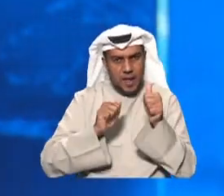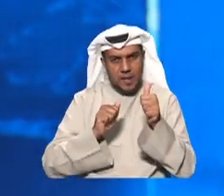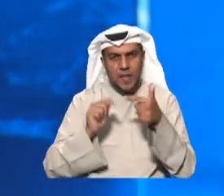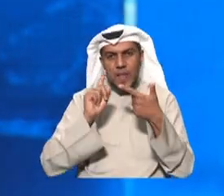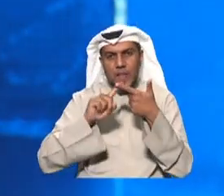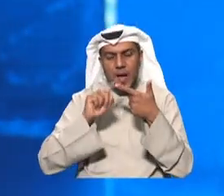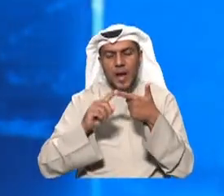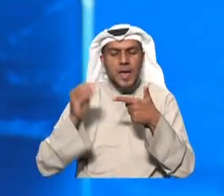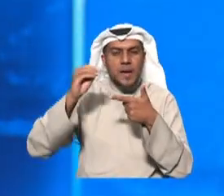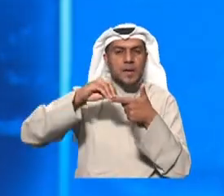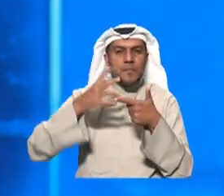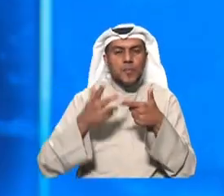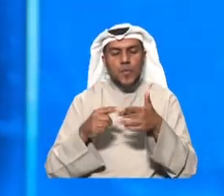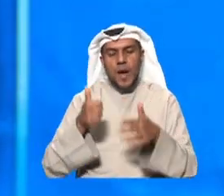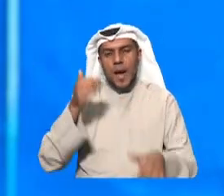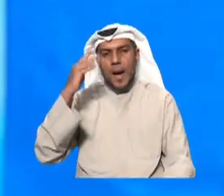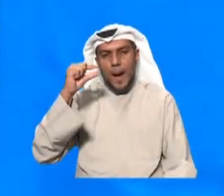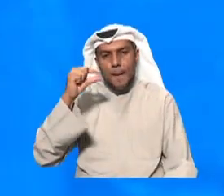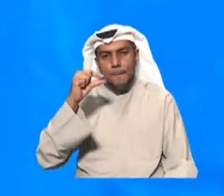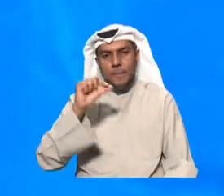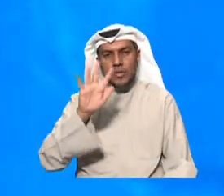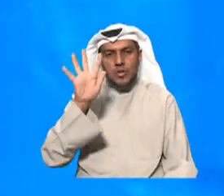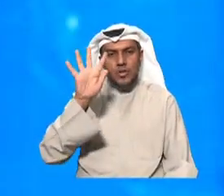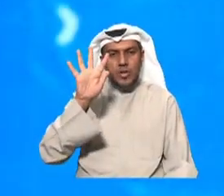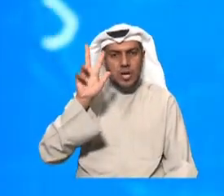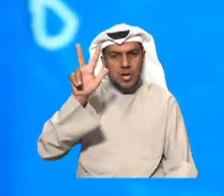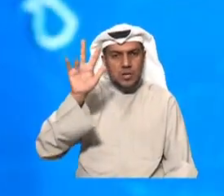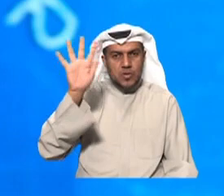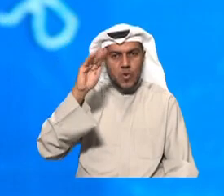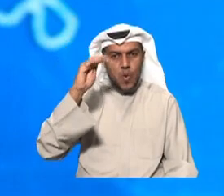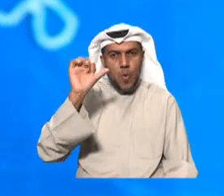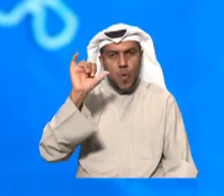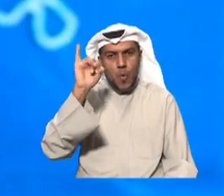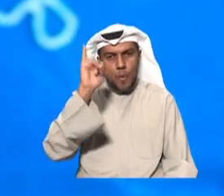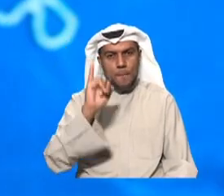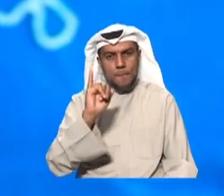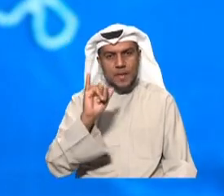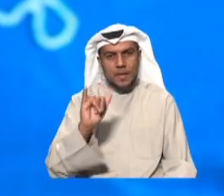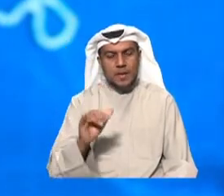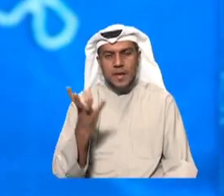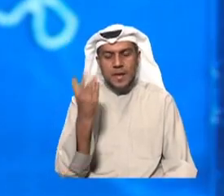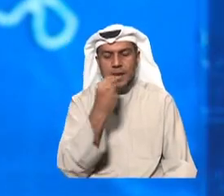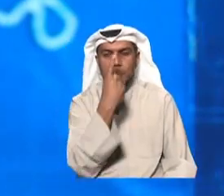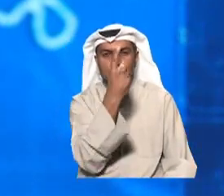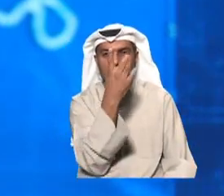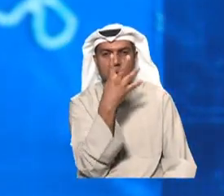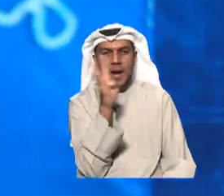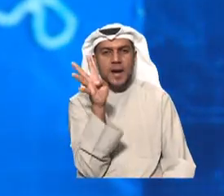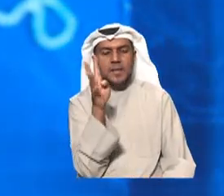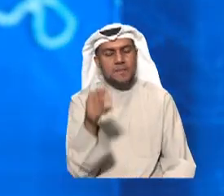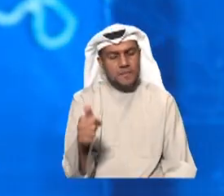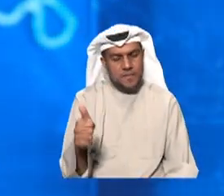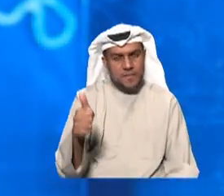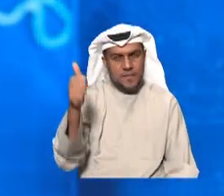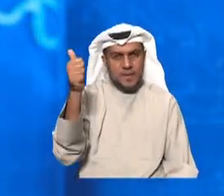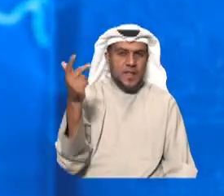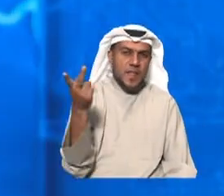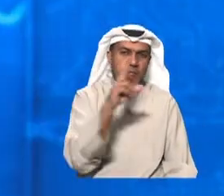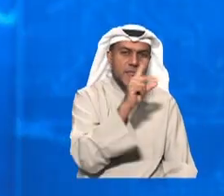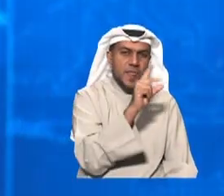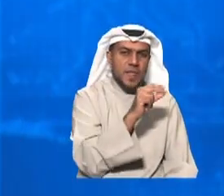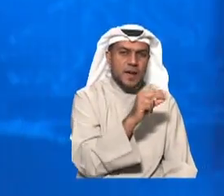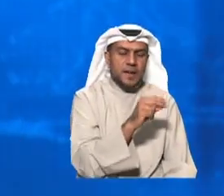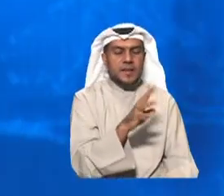مجلس الأمة العادية الأولى بدور الانعقاد الأول بعد حصوله على 41 صوتا مقابل 19